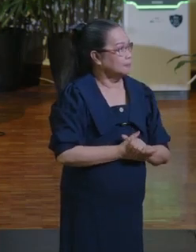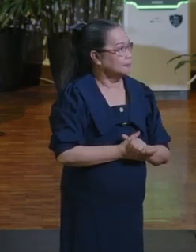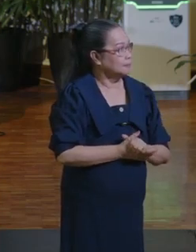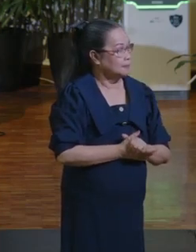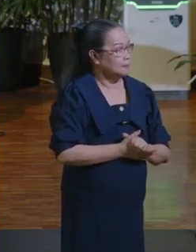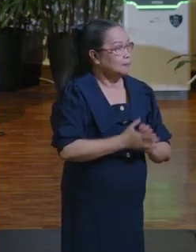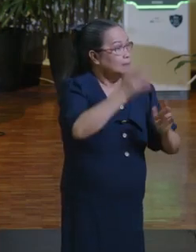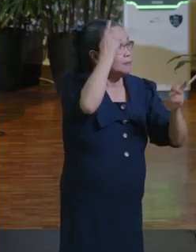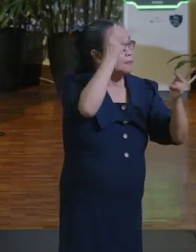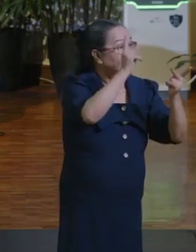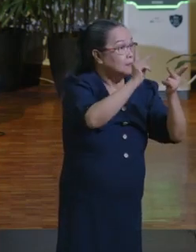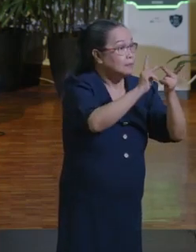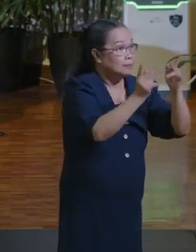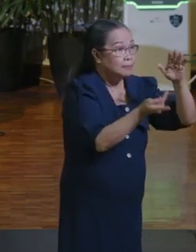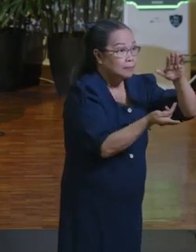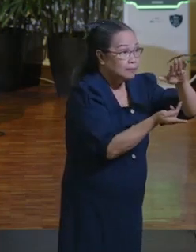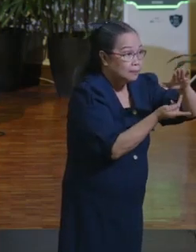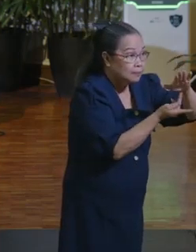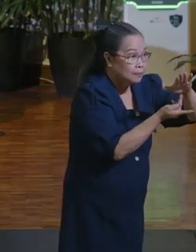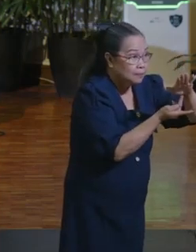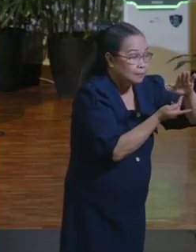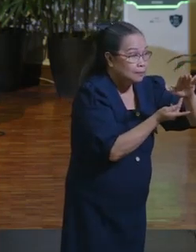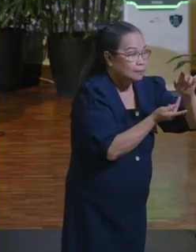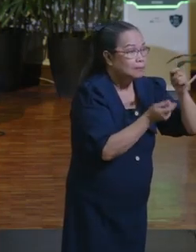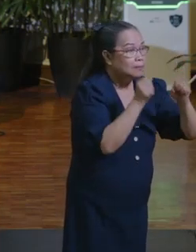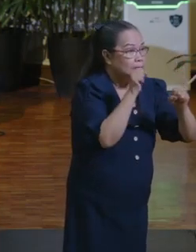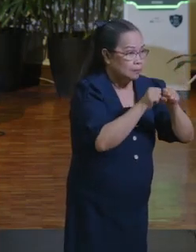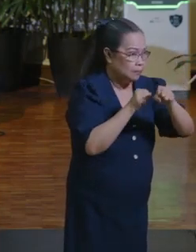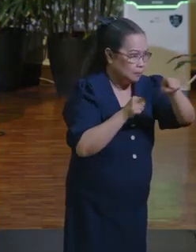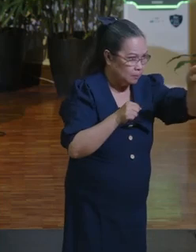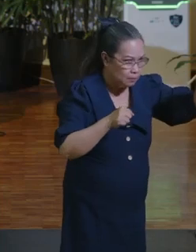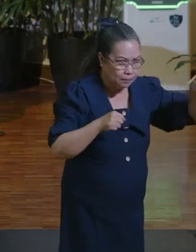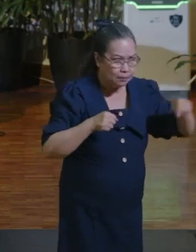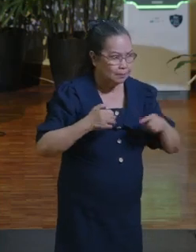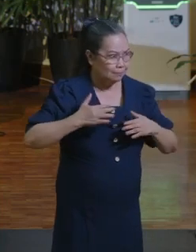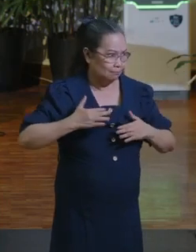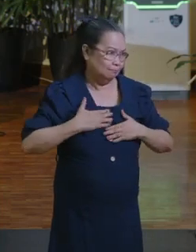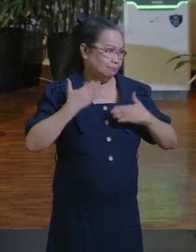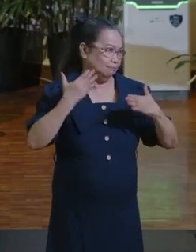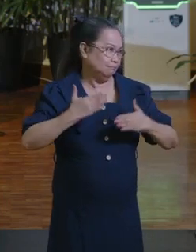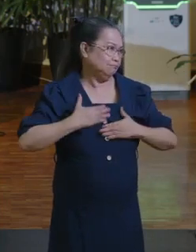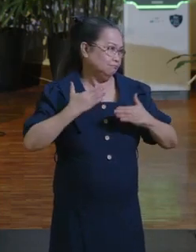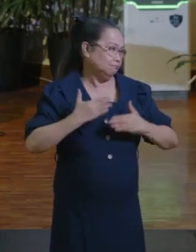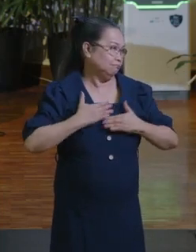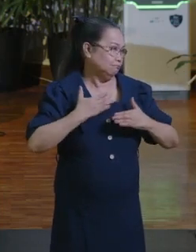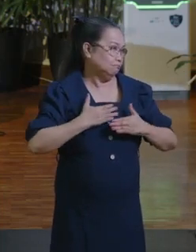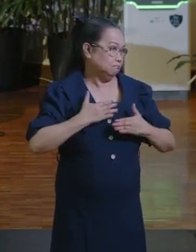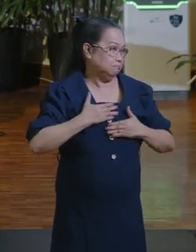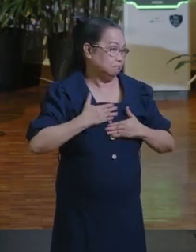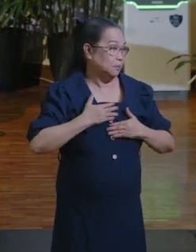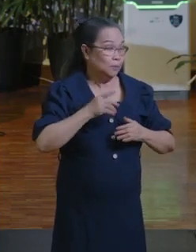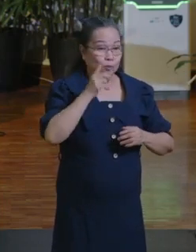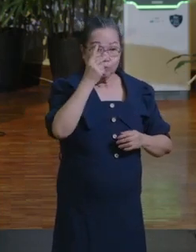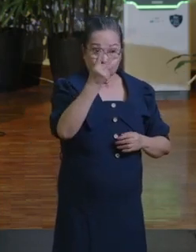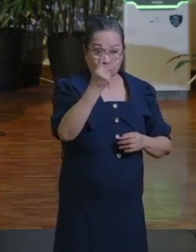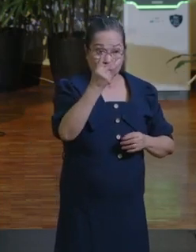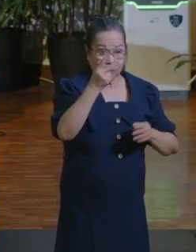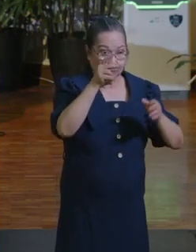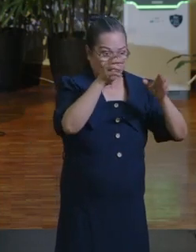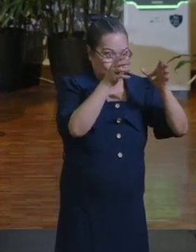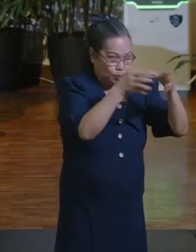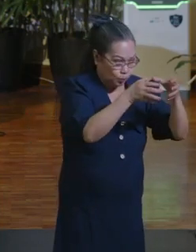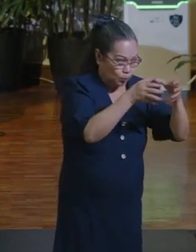Ang pakay niya ay upang magkaroon ng kagalakan ang lahat ng mananampalataya kay